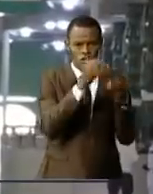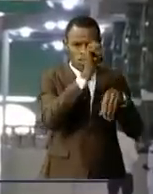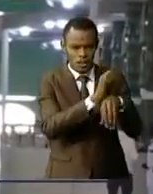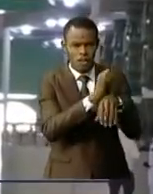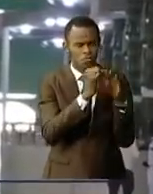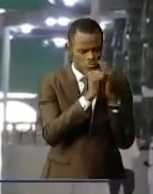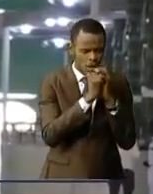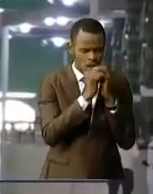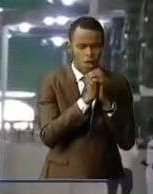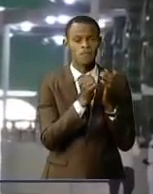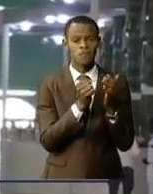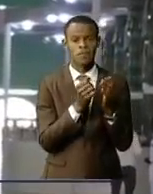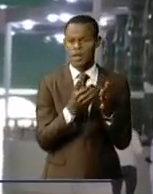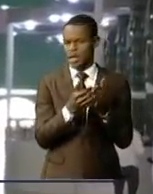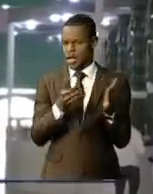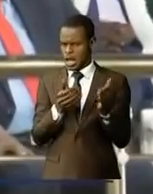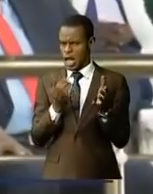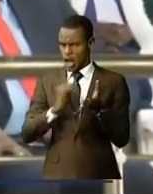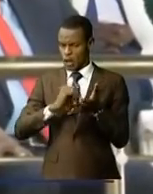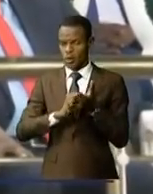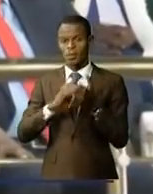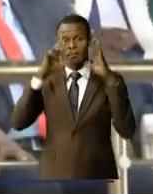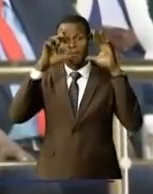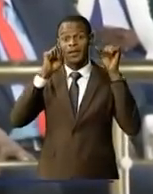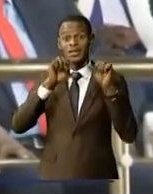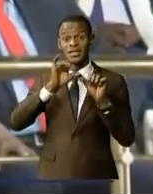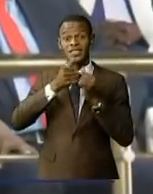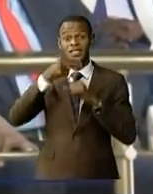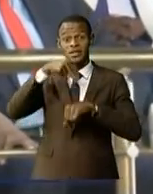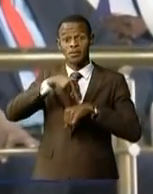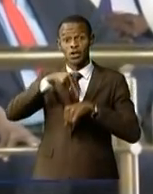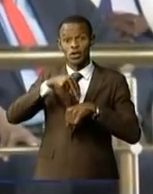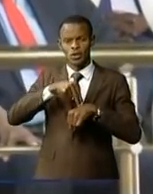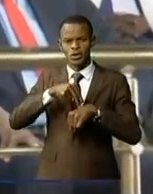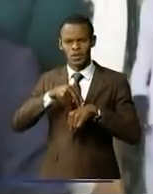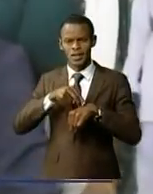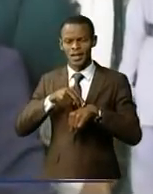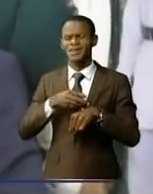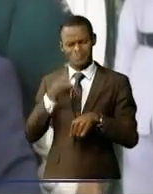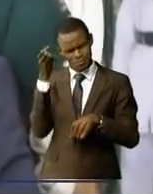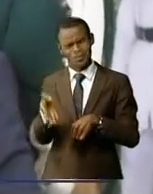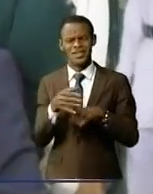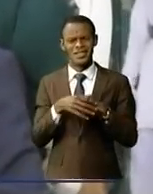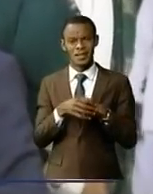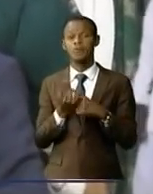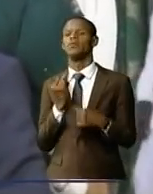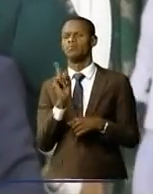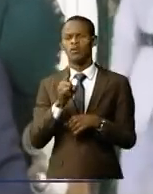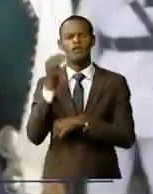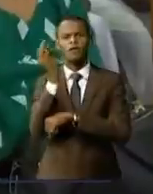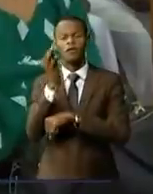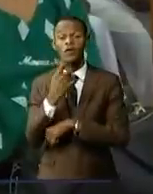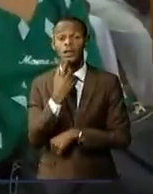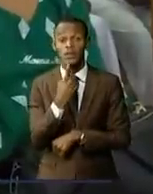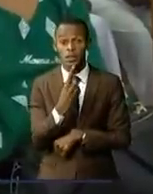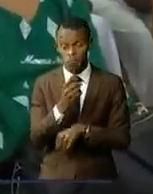aussi rehaussé de la présence du président de l'Assemblée nationale, Christophe Mboso, qui a promis à la grande communauté kimbanguiste